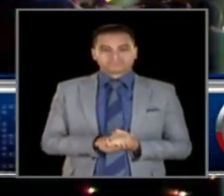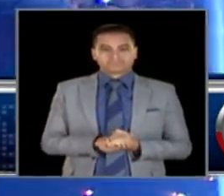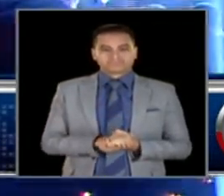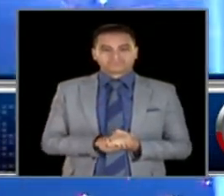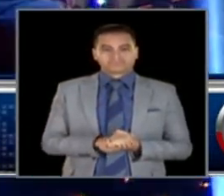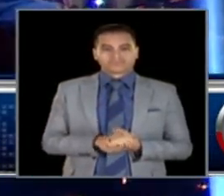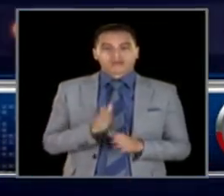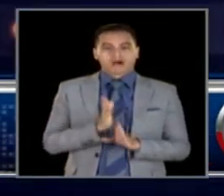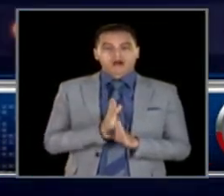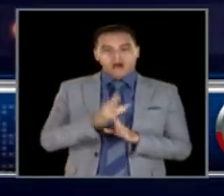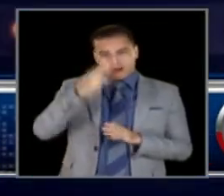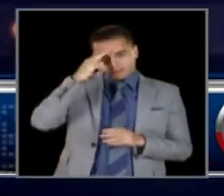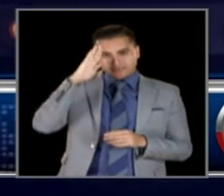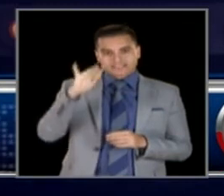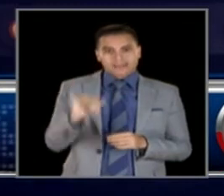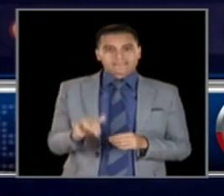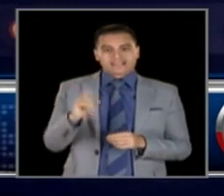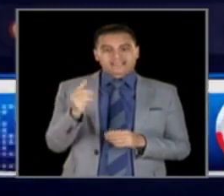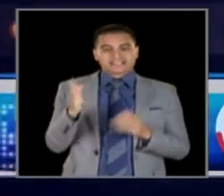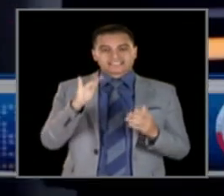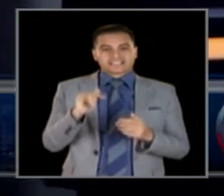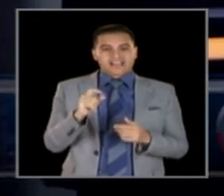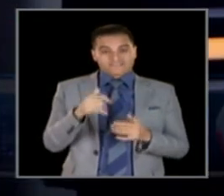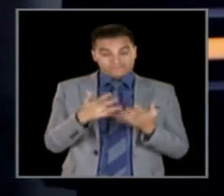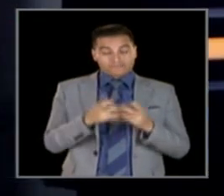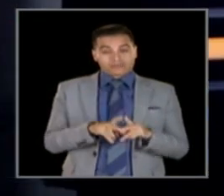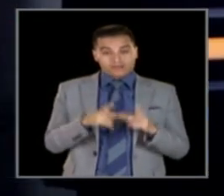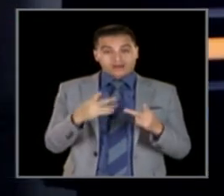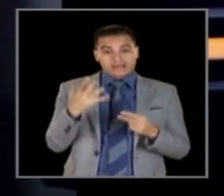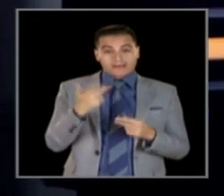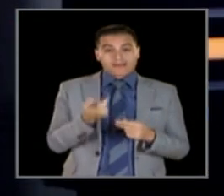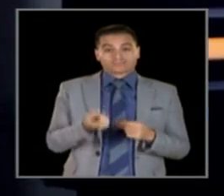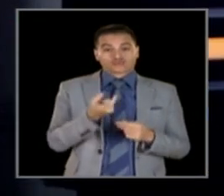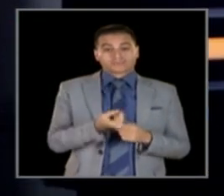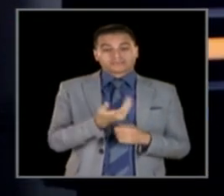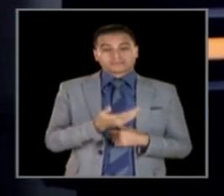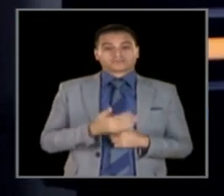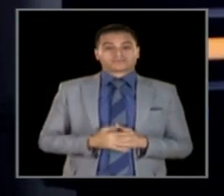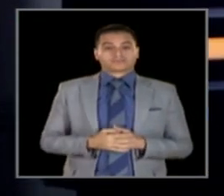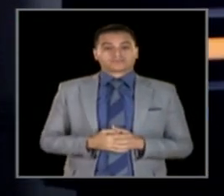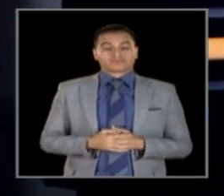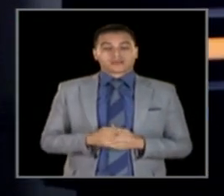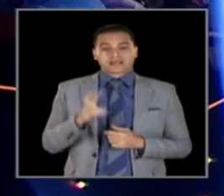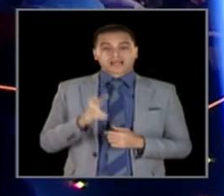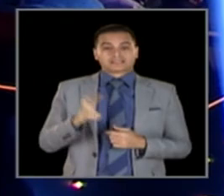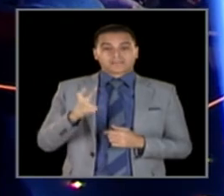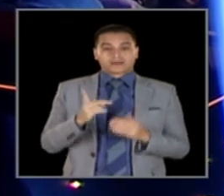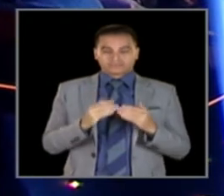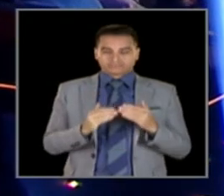من إخراج سمير سيف. 20 نقطة، النتيجة اتغيرت 55، ثلاث